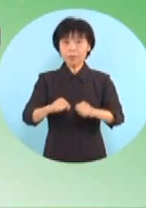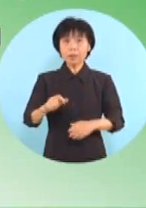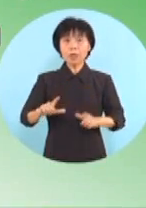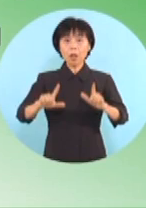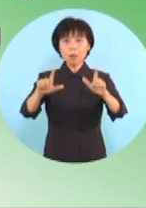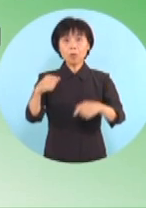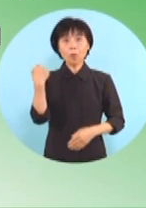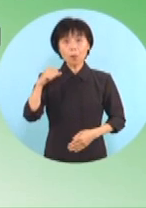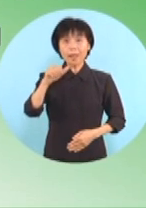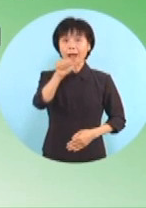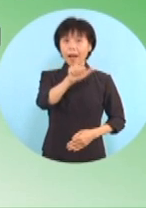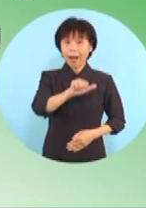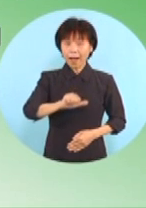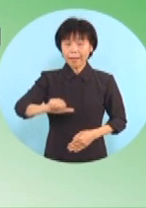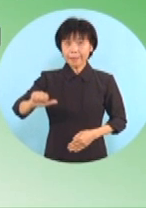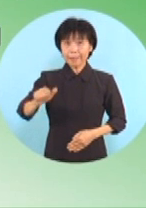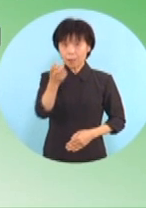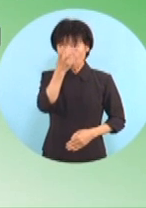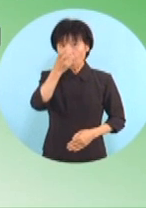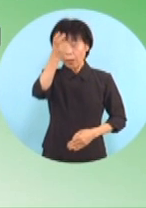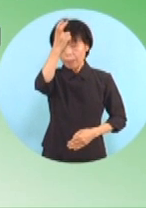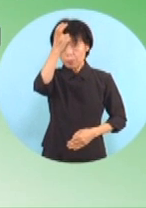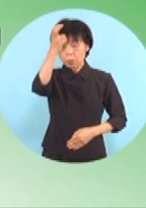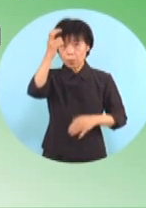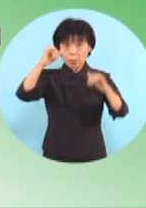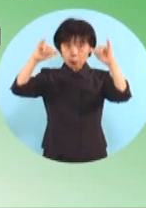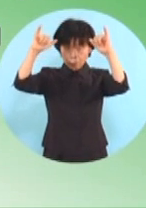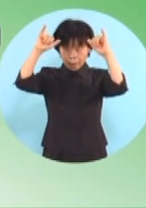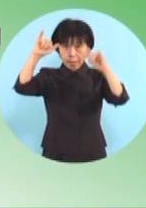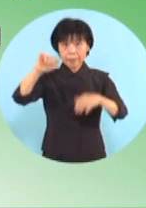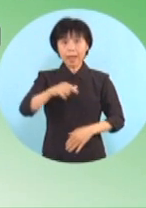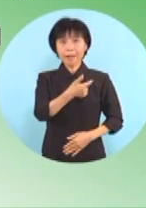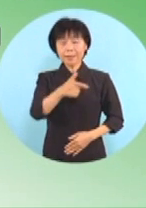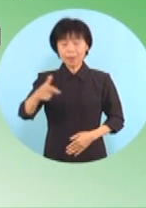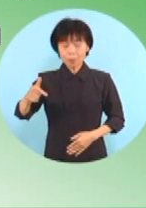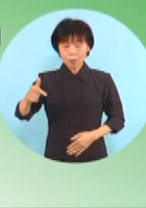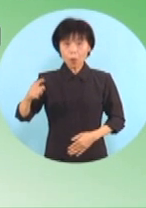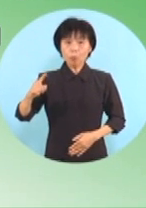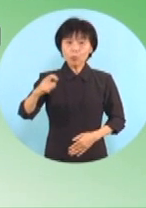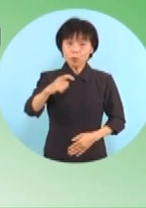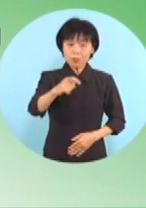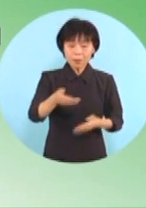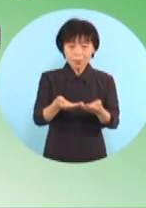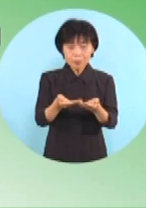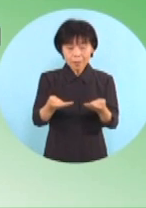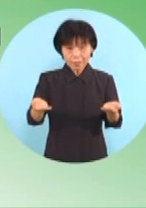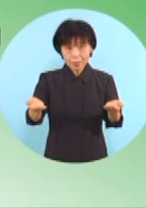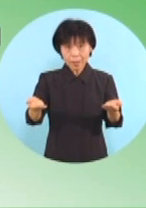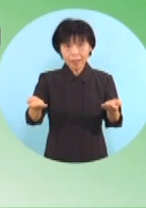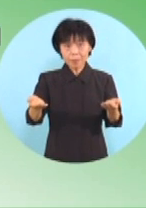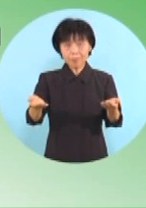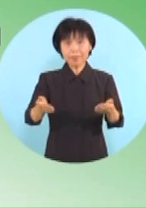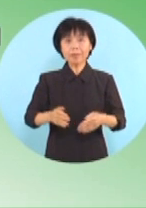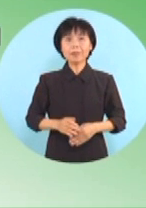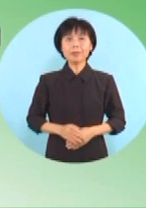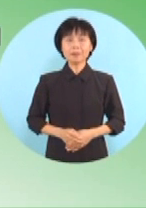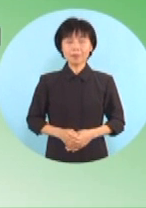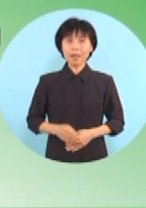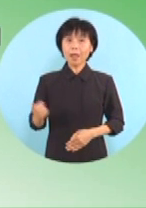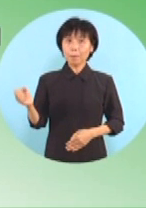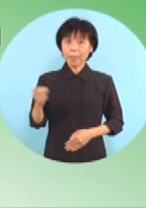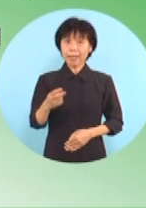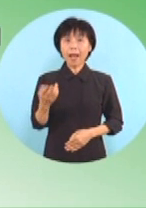東南アジアのアトラスオオカブトやクワガタたちに触れ合えるコーナーですね、昆虫触れ合いコーナー、それ